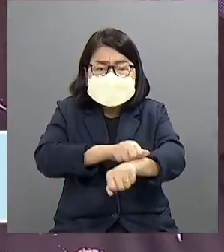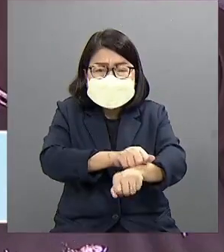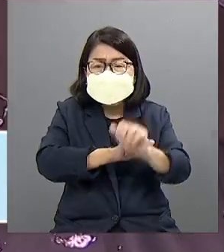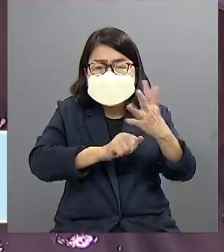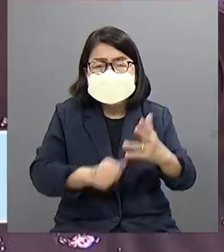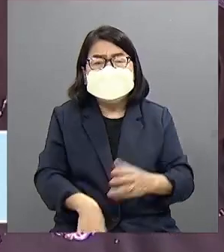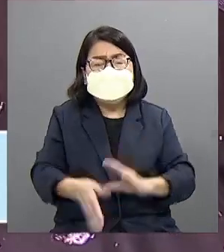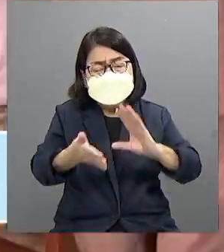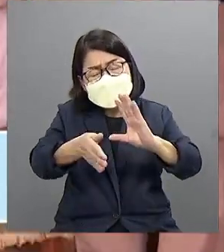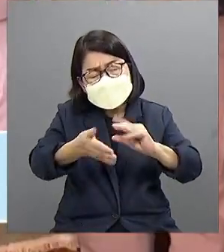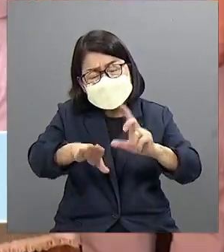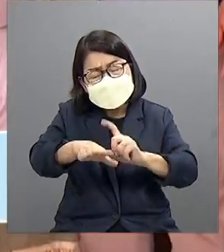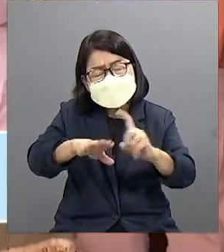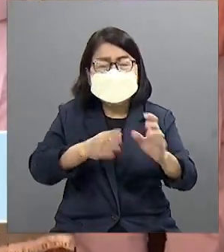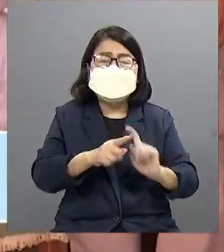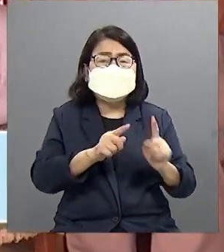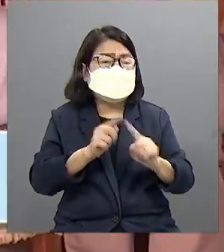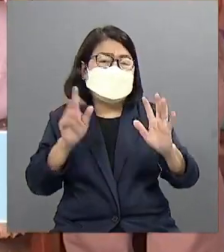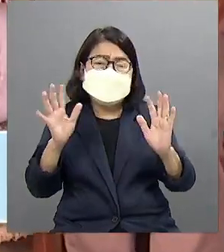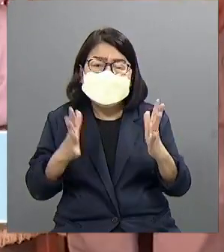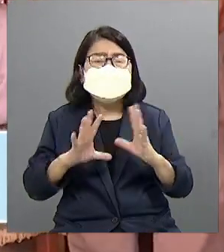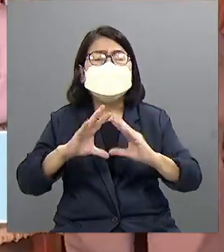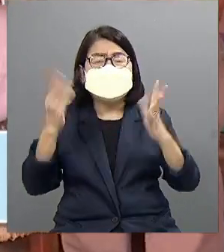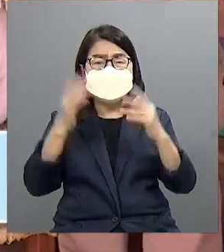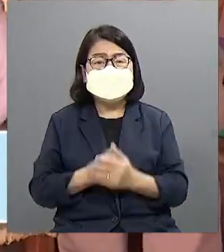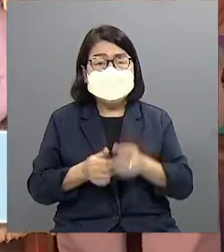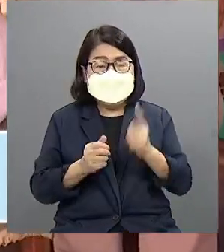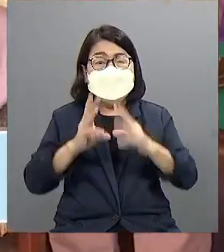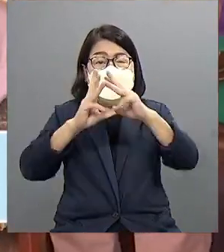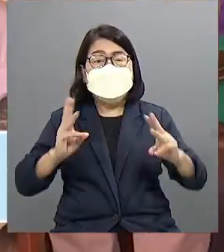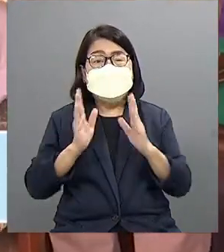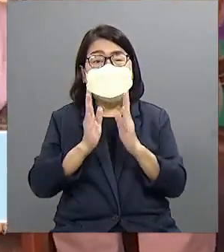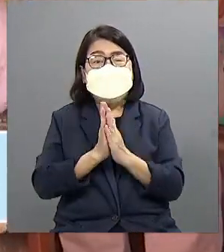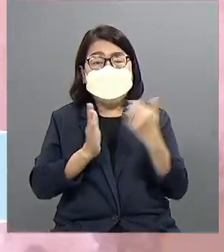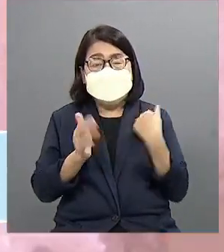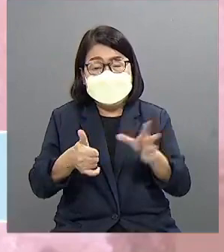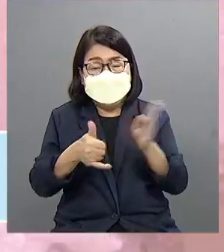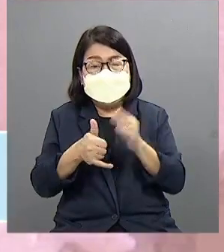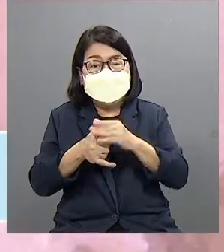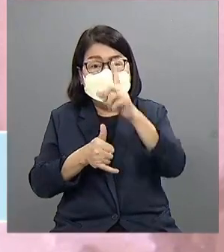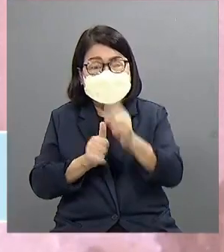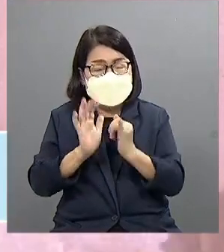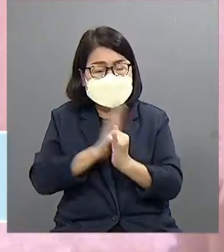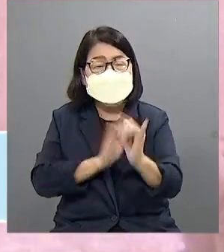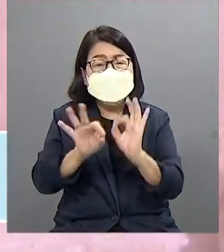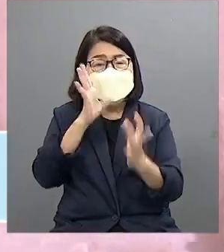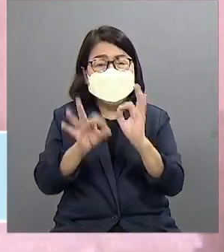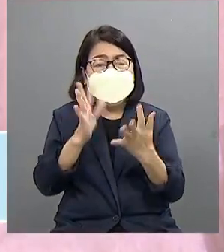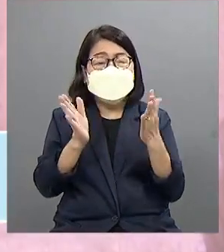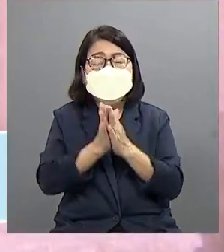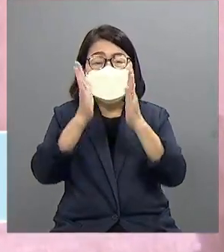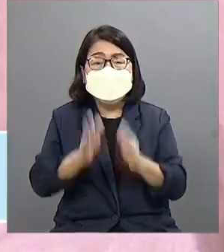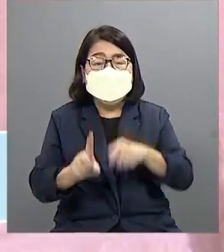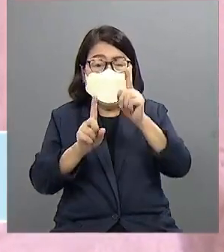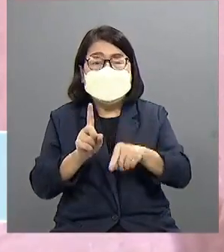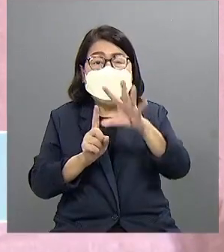ยคือวัดบางม่วงเนี่ยเผาศพผู้ติดเชื้อโควิดตั้งแต่ปี63จนถึงตอนนี้ไปกว่า 1,500 ศพแล้วนะคะทีนี้